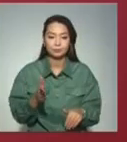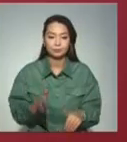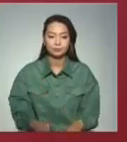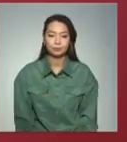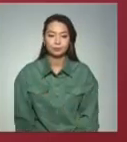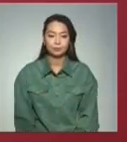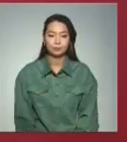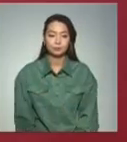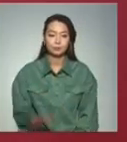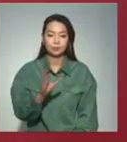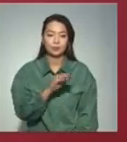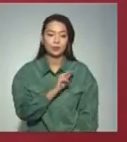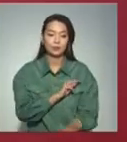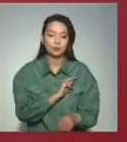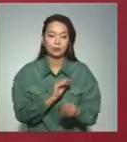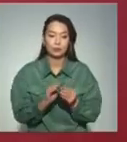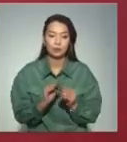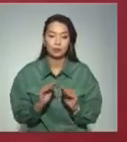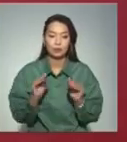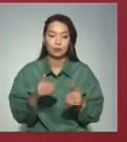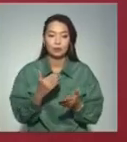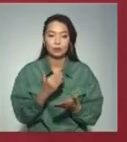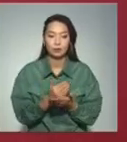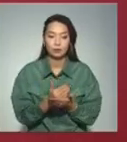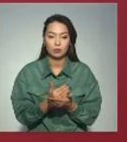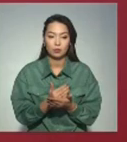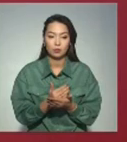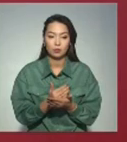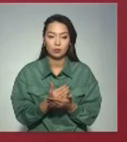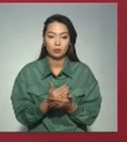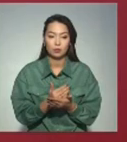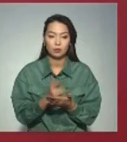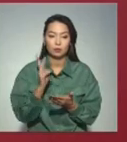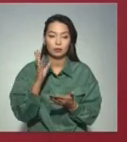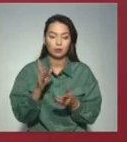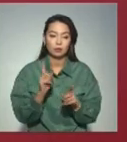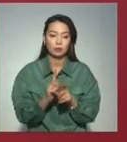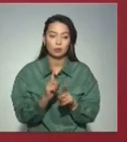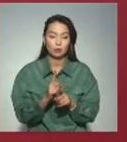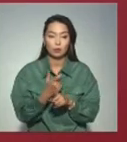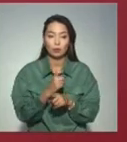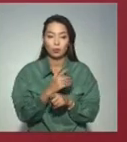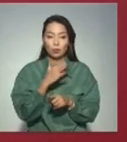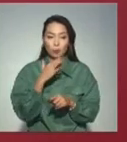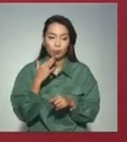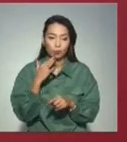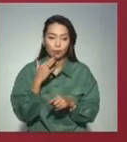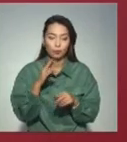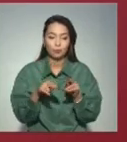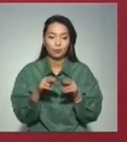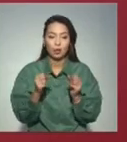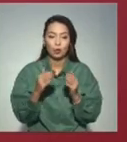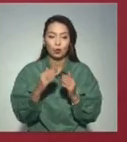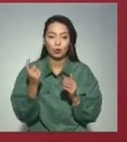Астанада жұмысқа тұруда. Сондықтан жалға беретін пәтерлер сұранысы көп болғандықтан үй